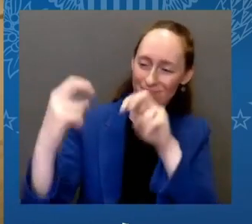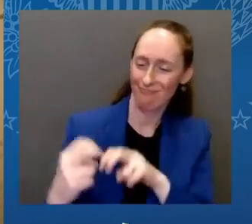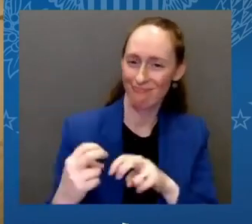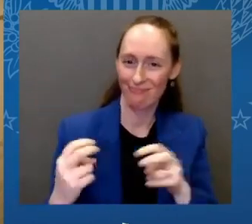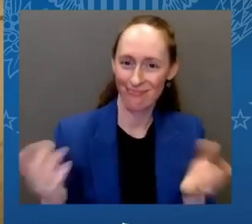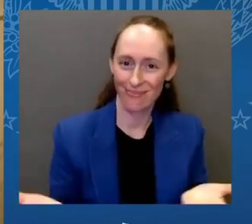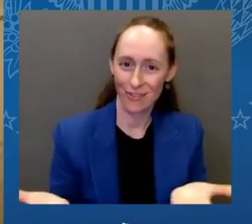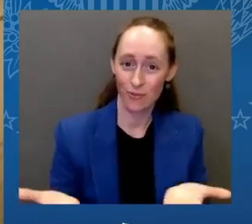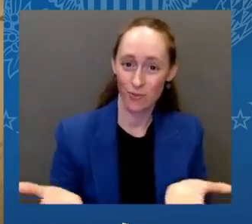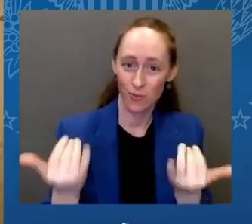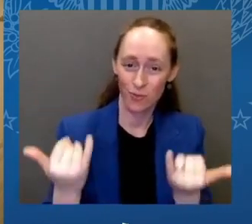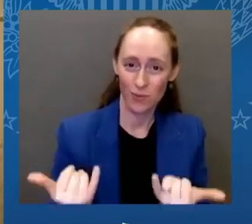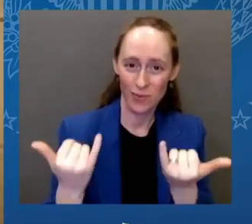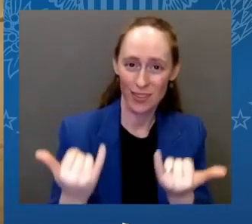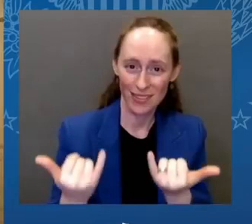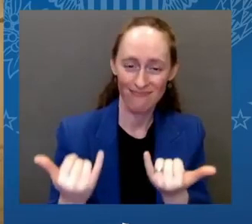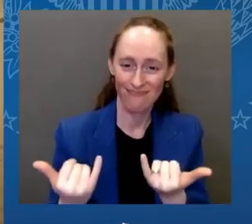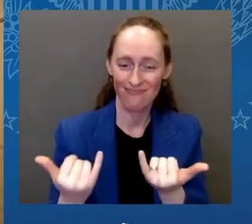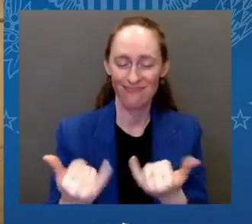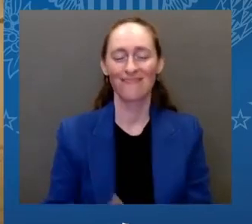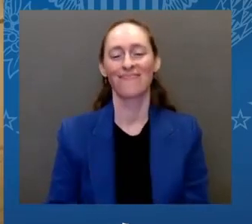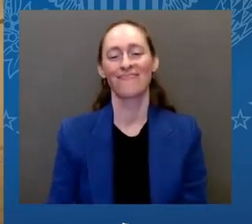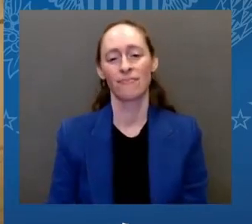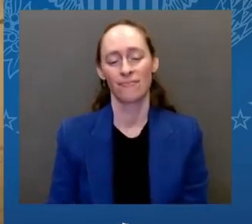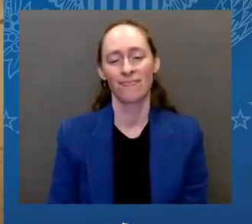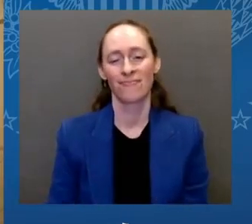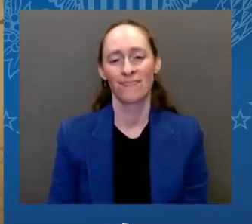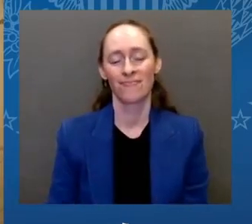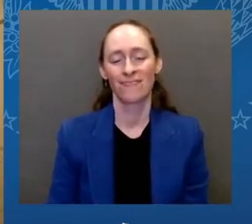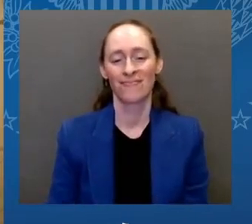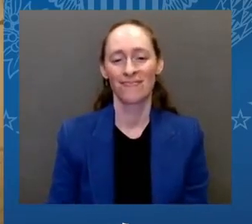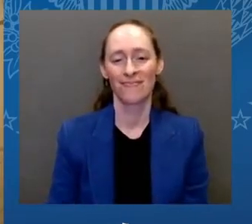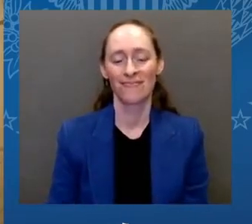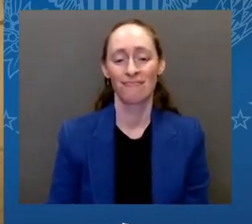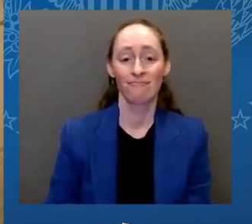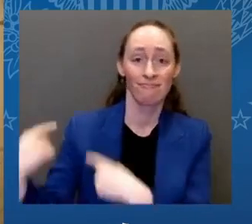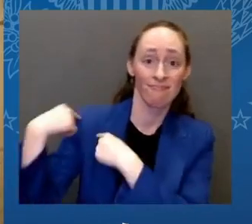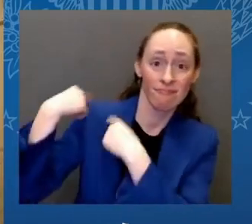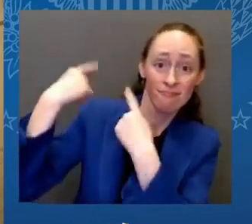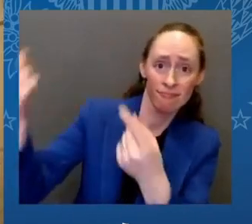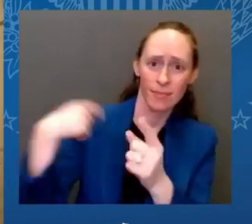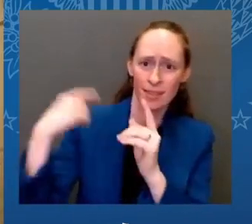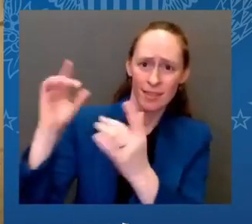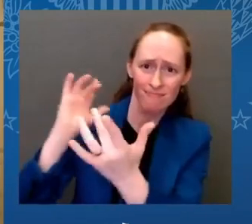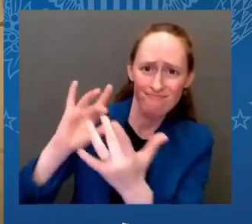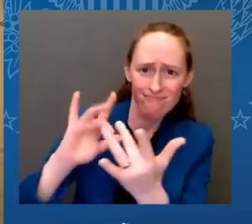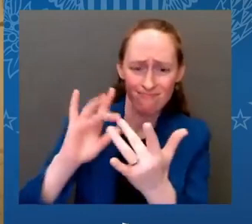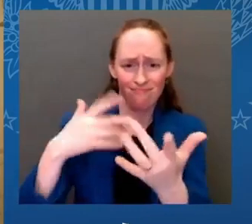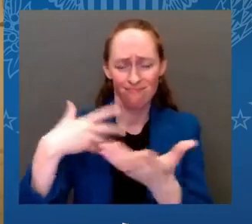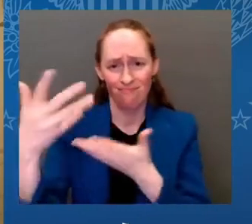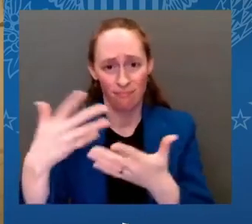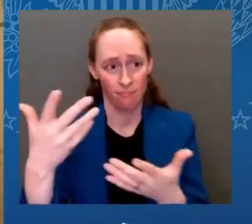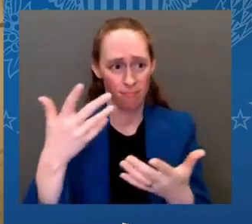бачити знову. Наші комунікації під час цієї війни були регулярні, але завжди